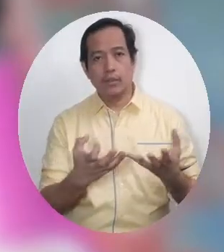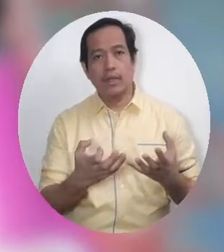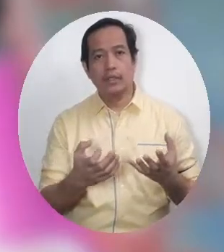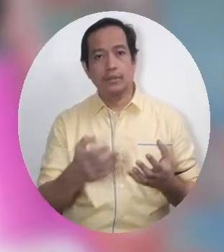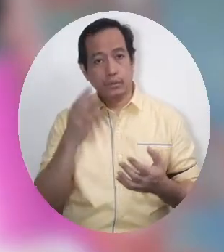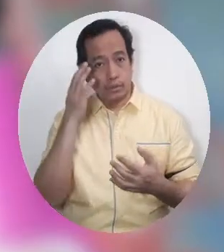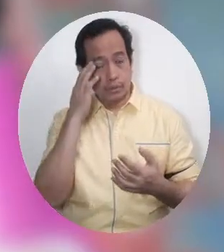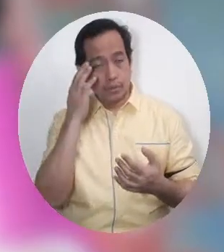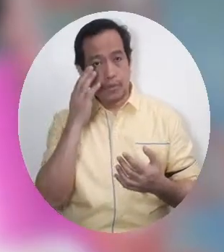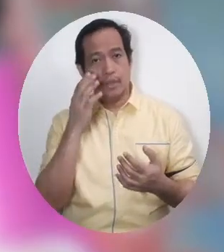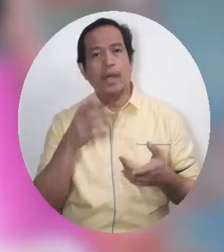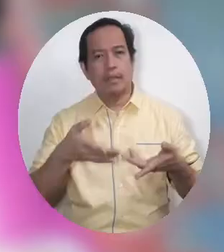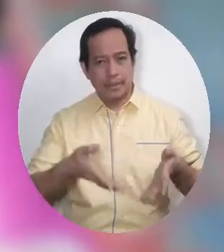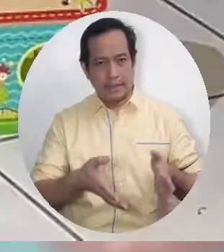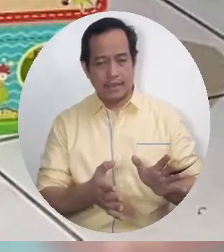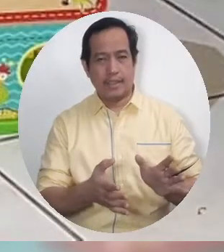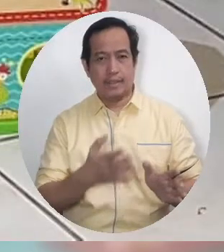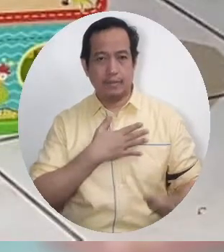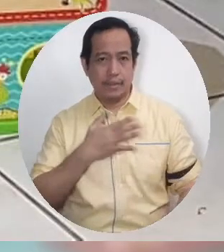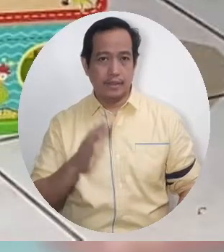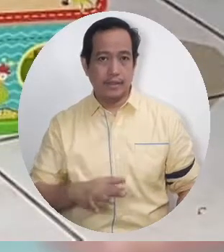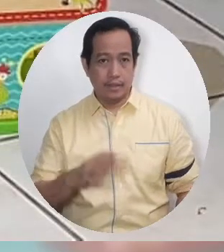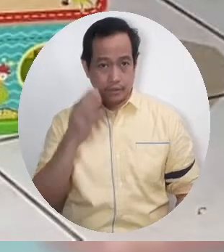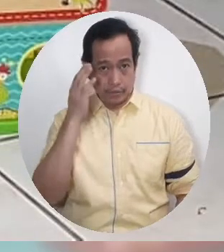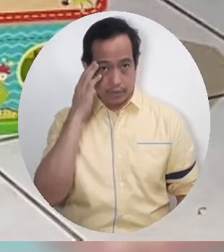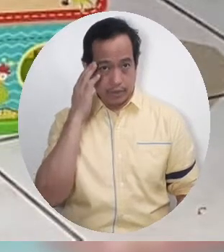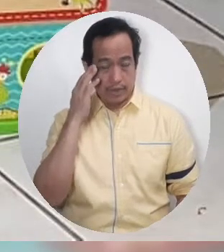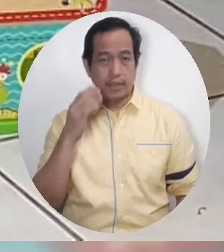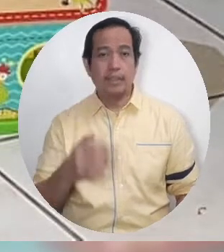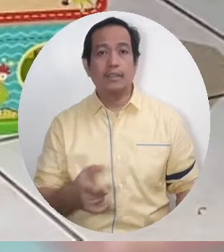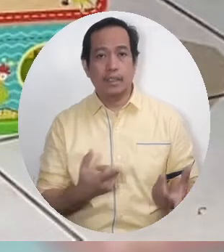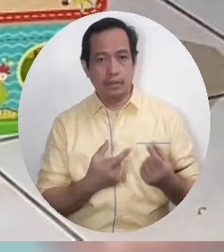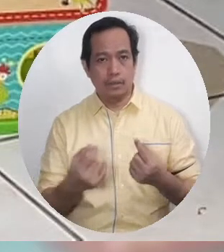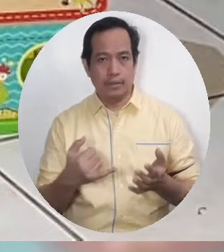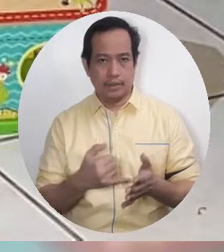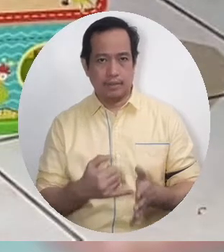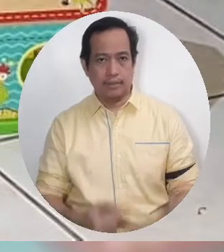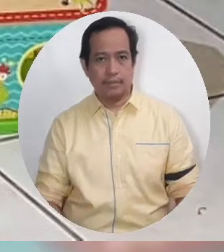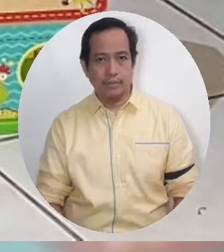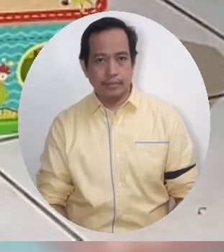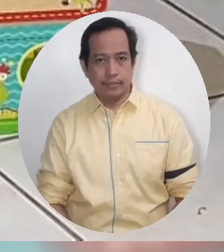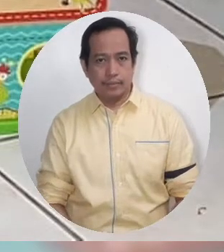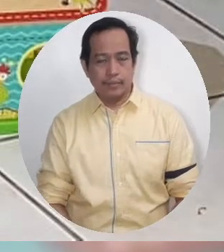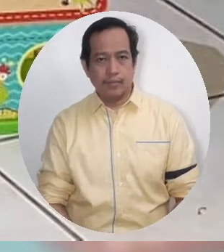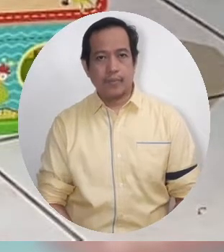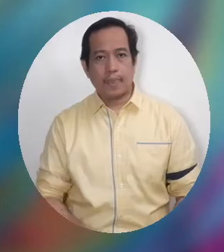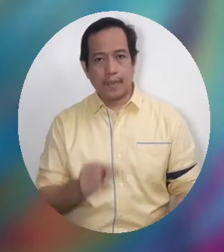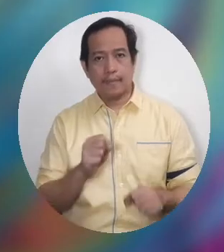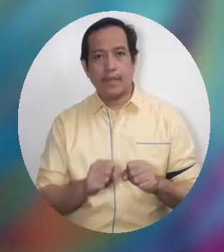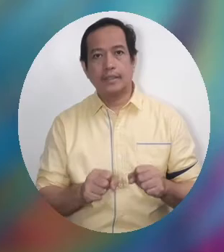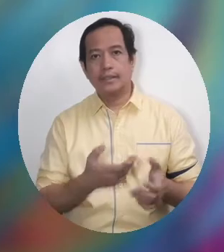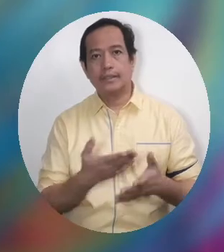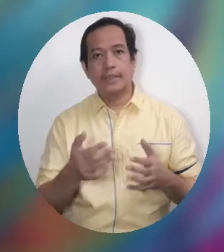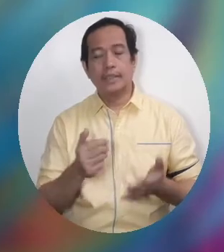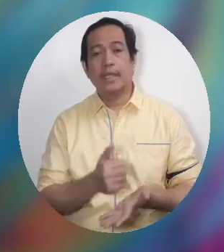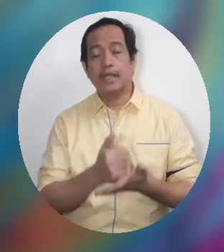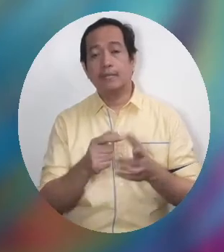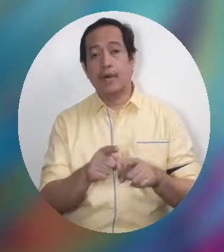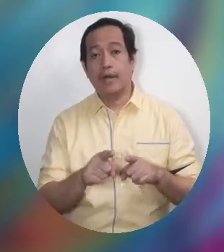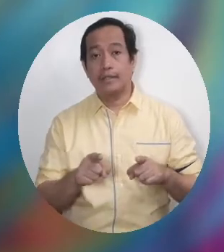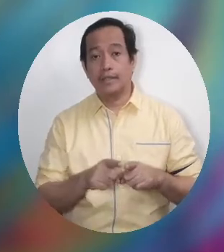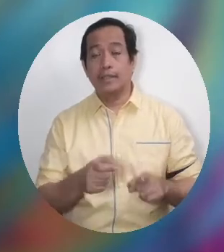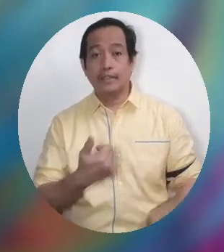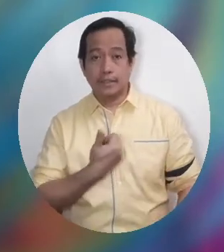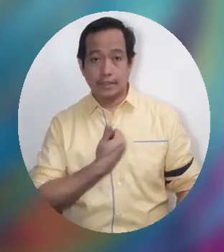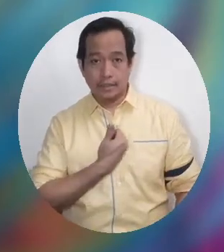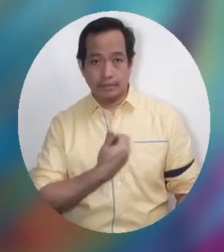yung mga bagay na pag may gusto siyang malaman, hinahayaan ko siya na gawin niya. Para makatulong